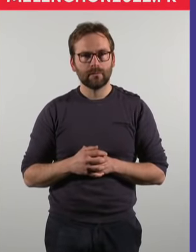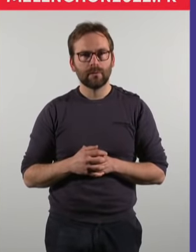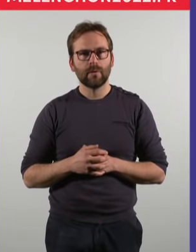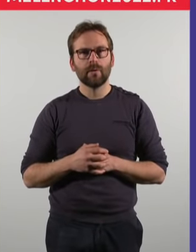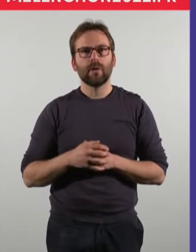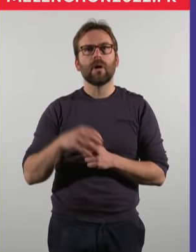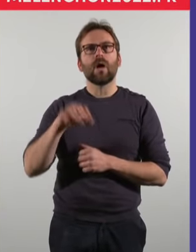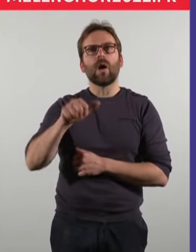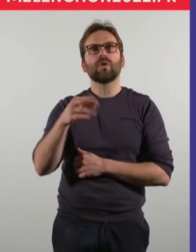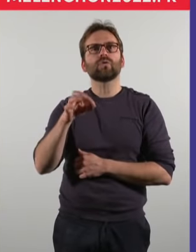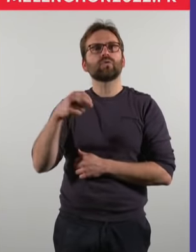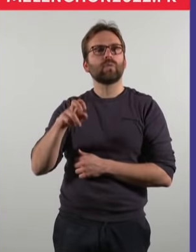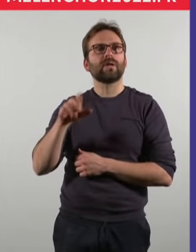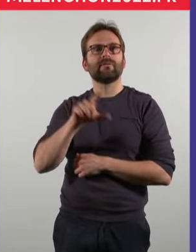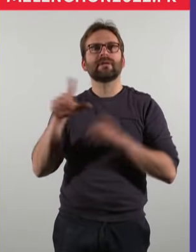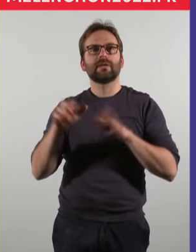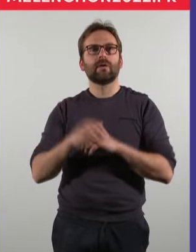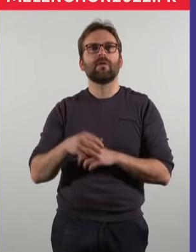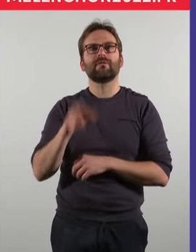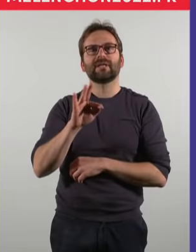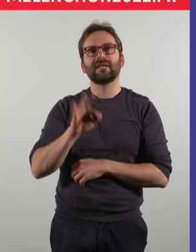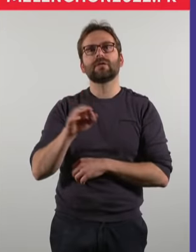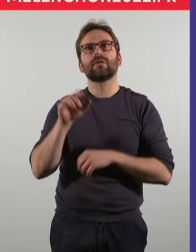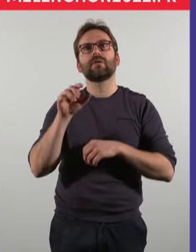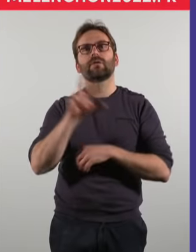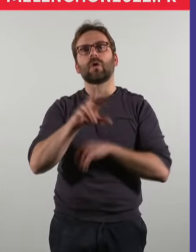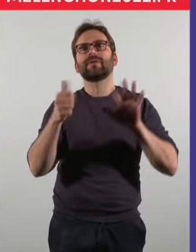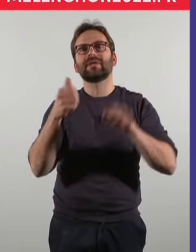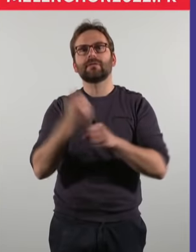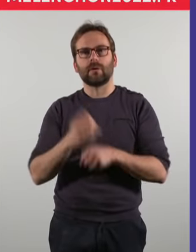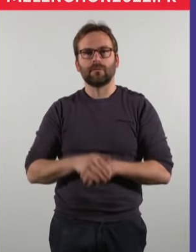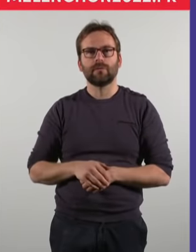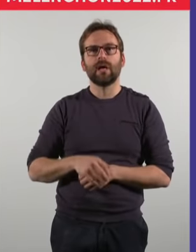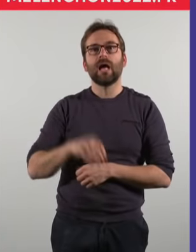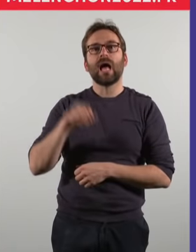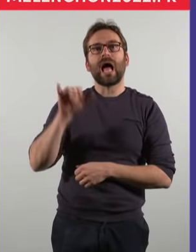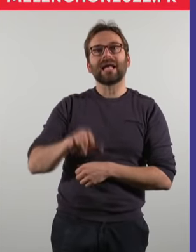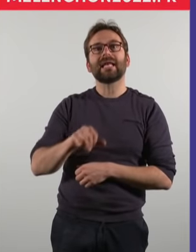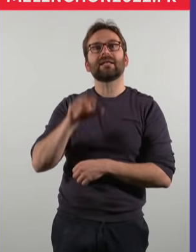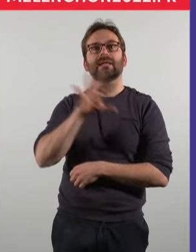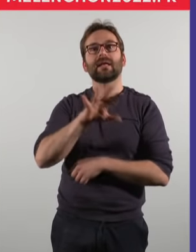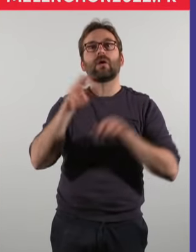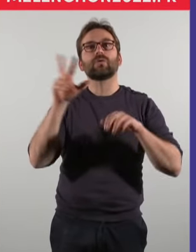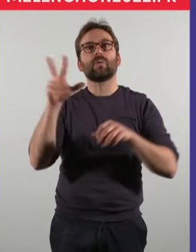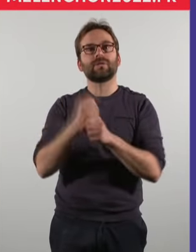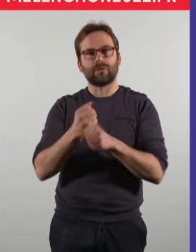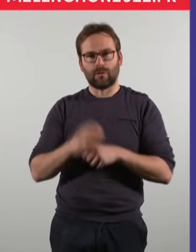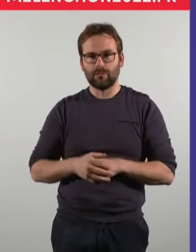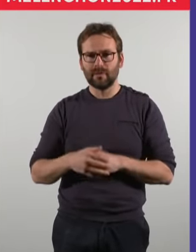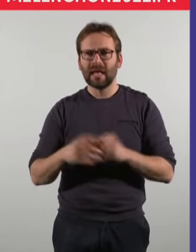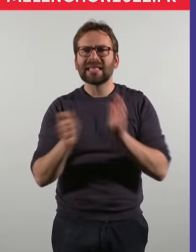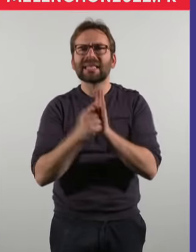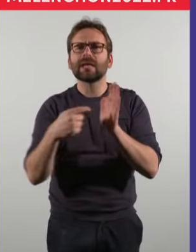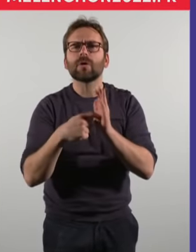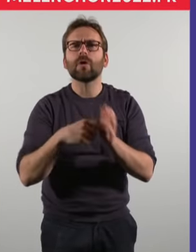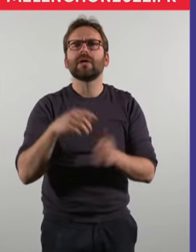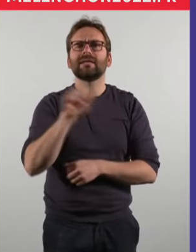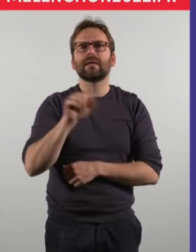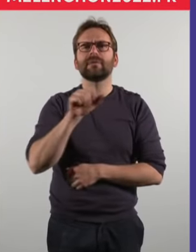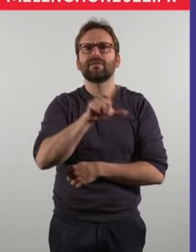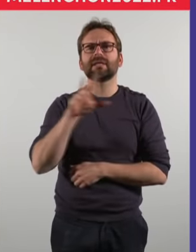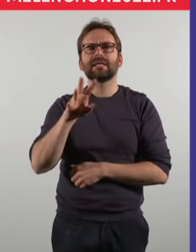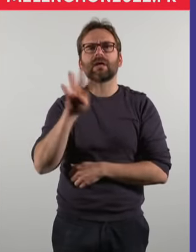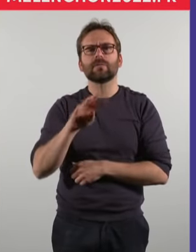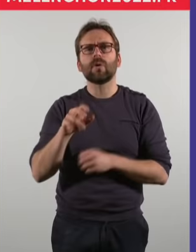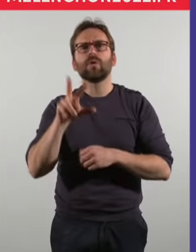Antoine, 27 ans. Frédéric, 36 ans. Ayane, 53 ans. C'était le samedi 24 novembre, le 1er